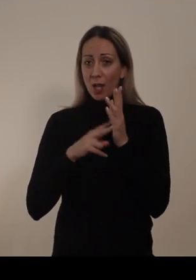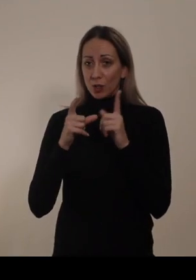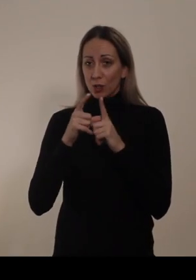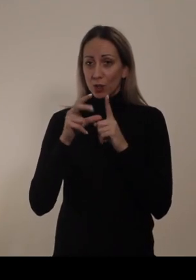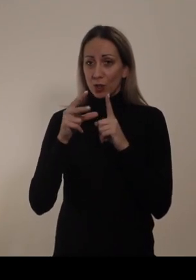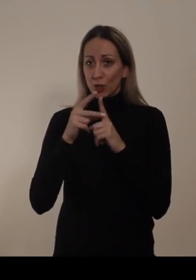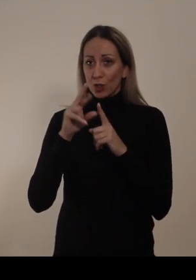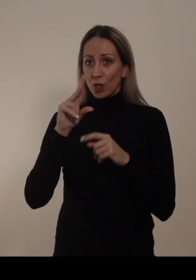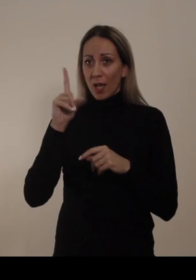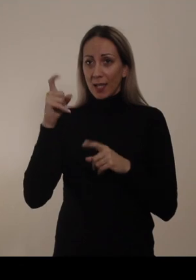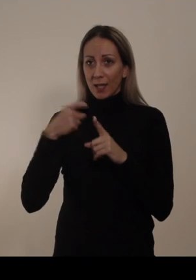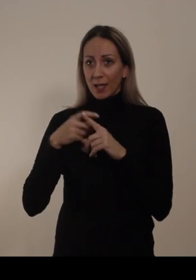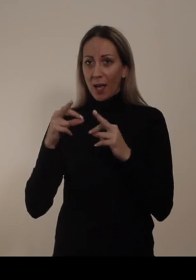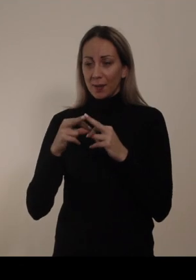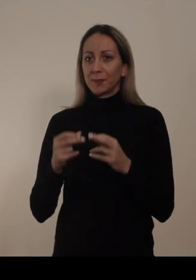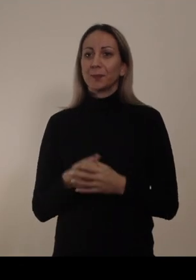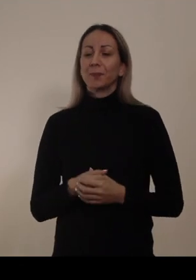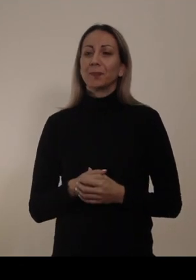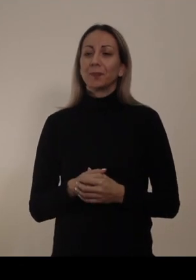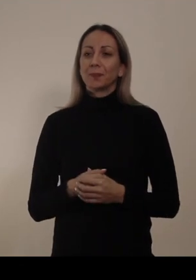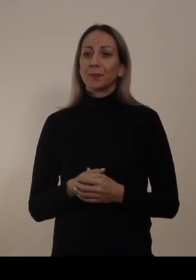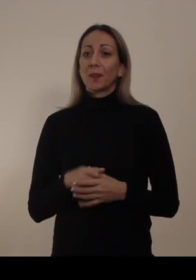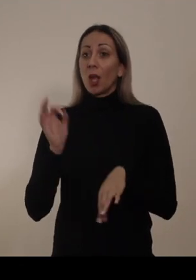učiteljica Anđelika,